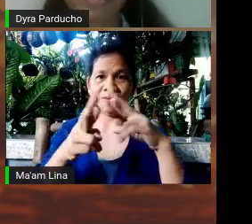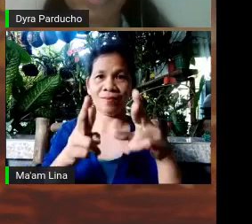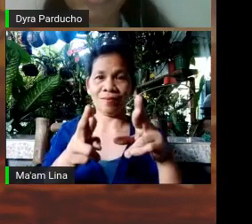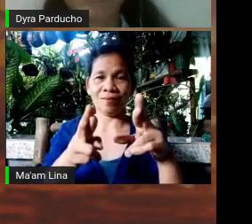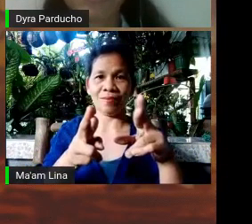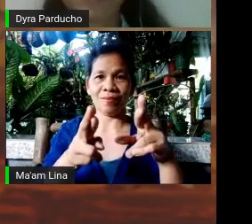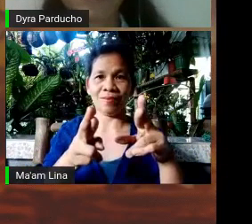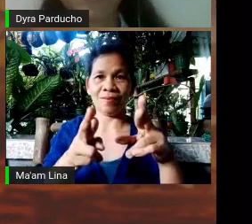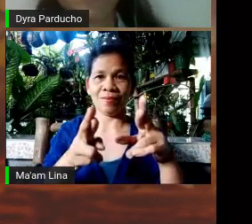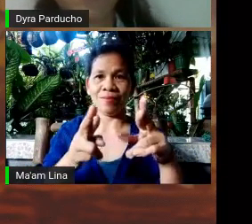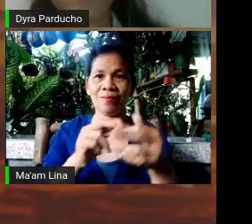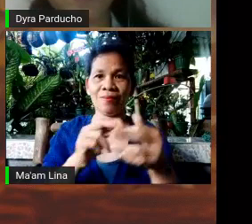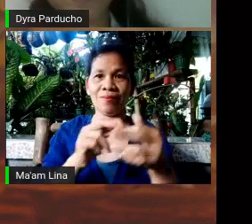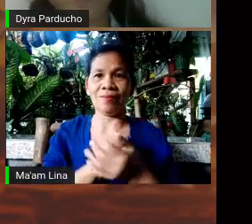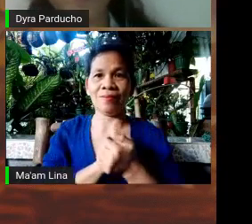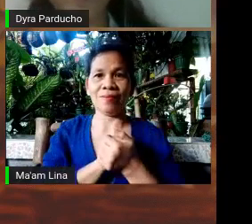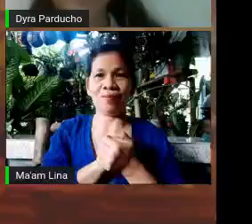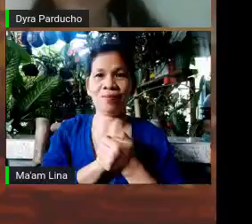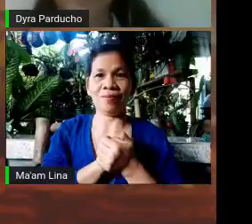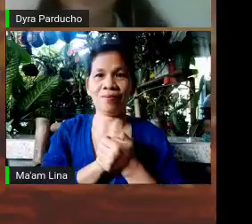Next po.